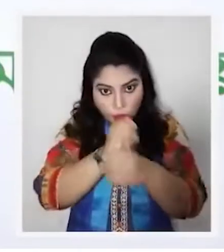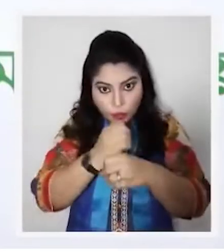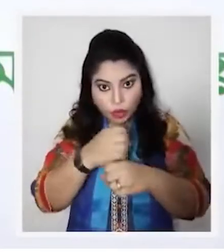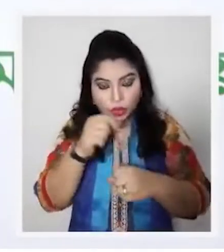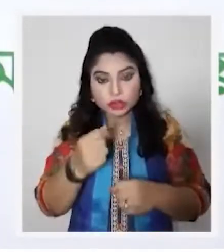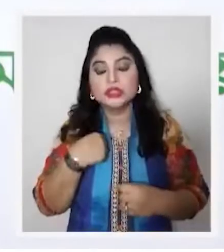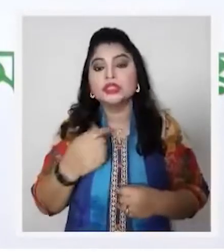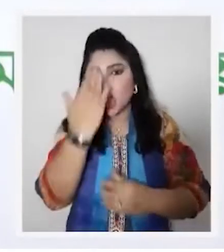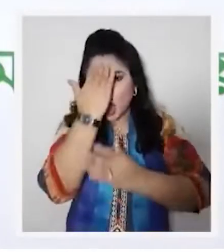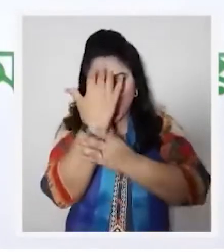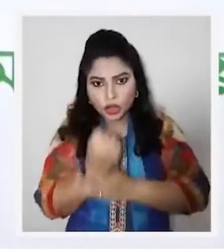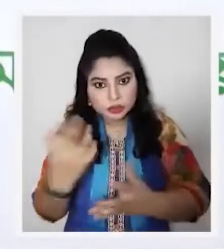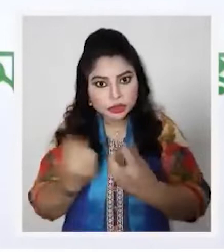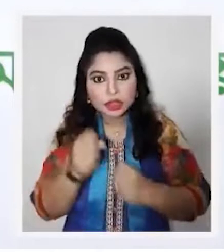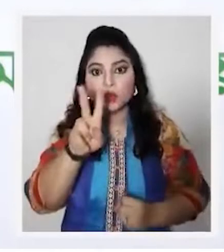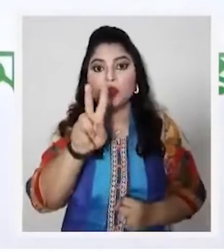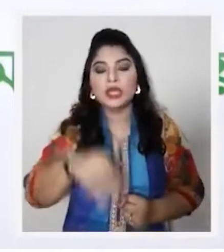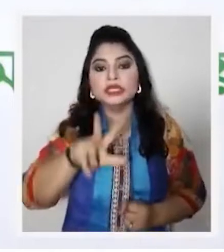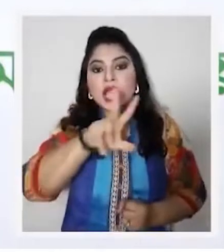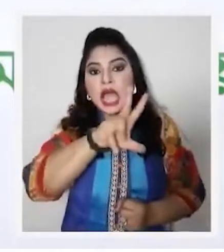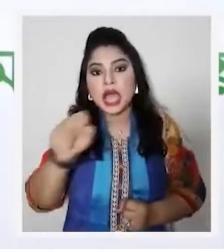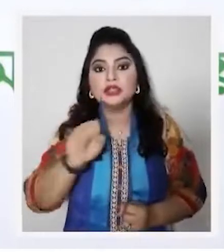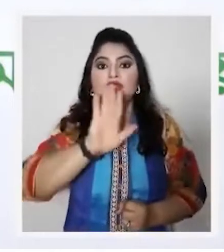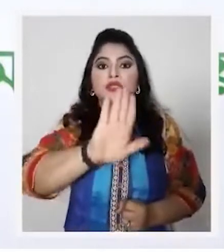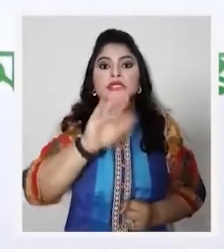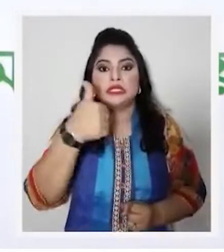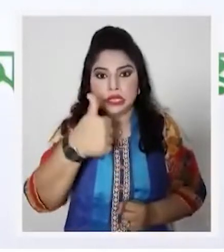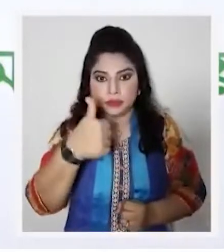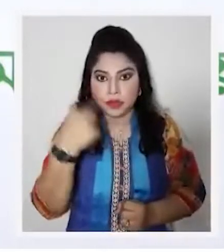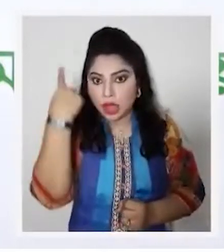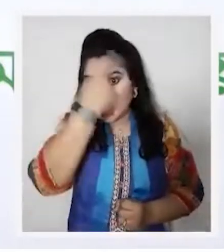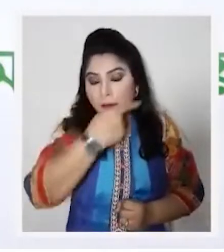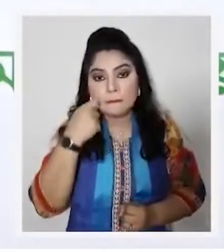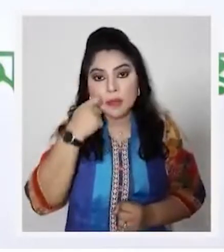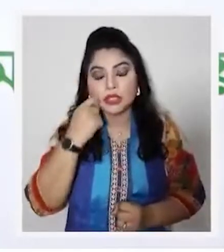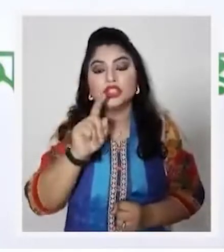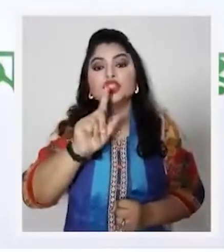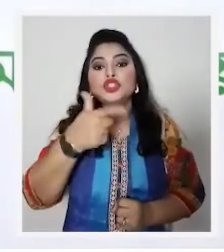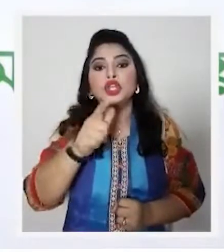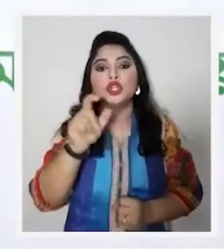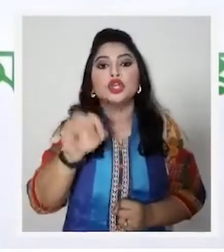4,89,960টি। মোট গত 24 ঘন্টায় যা নমুনা পরীক্ষা হয়েছে তাতে শনাক্ত হয়েছে